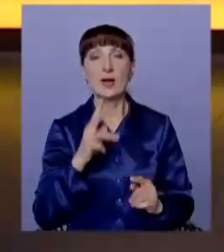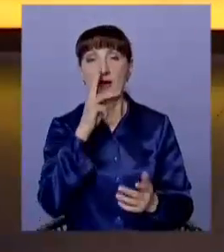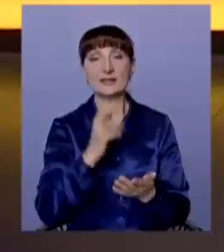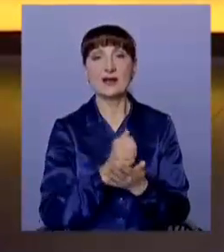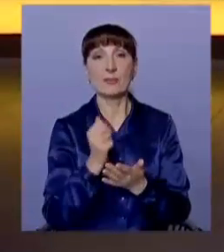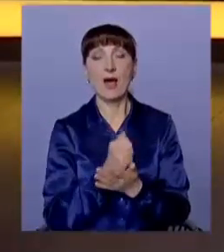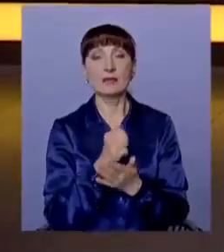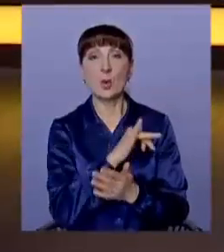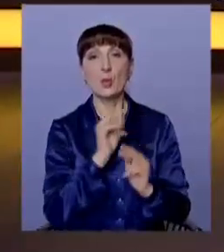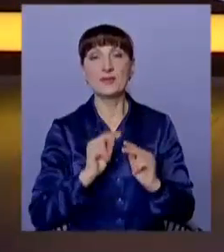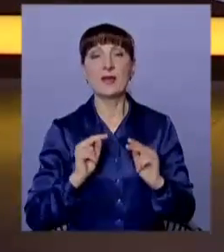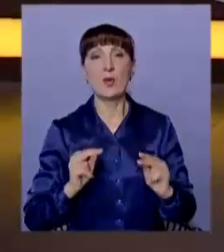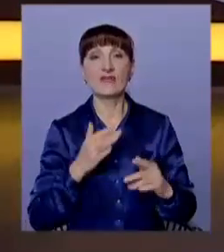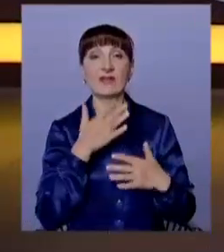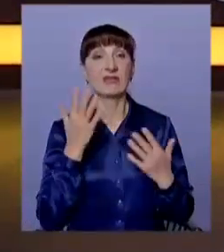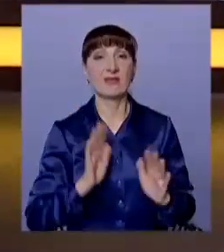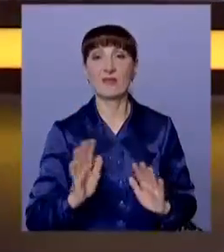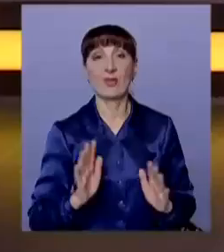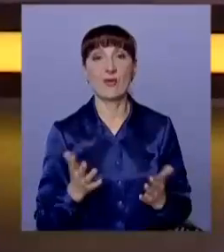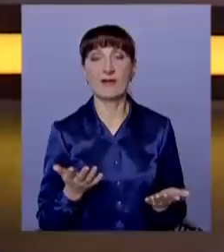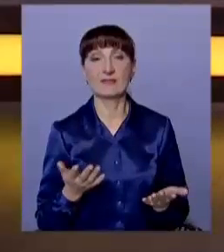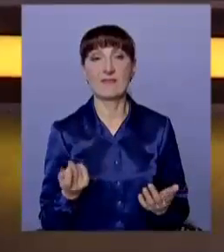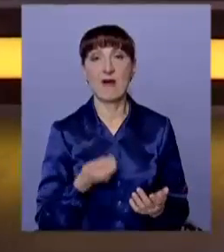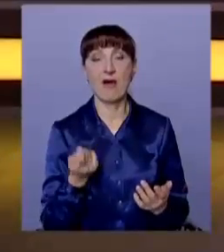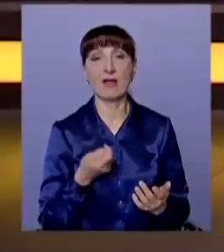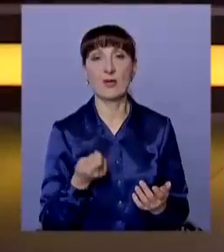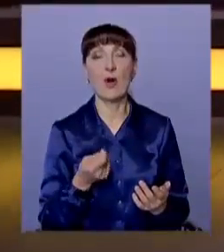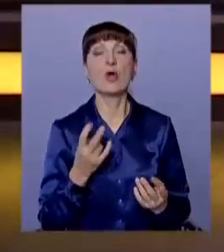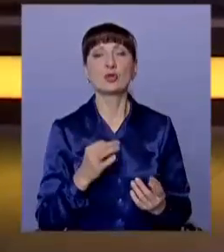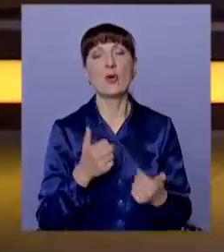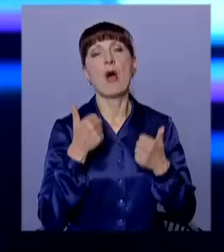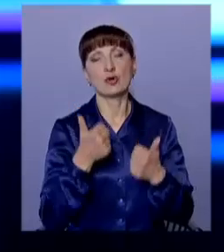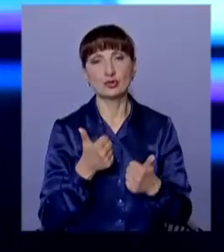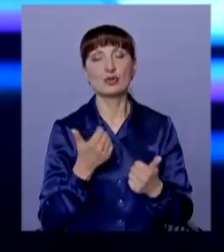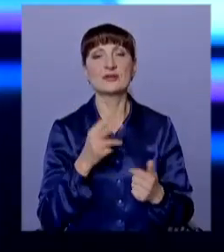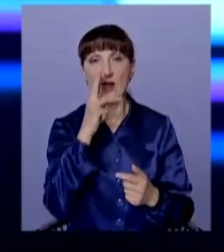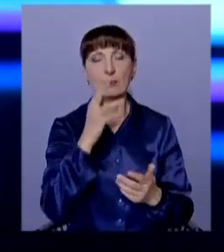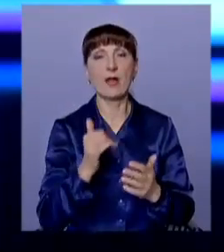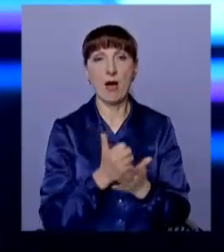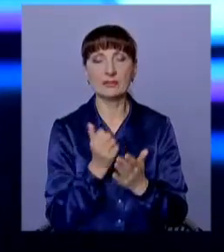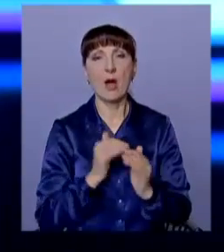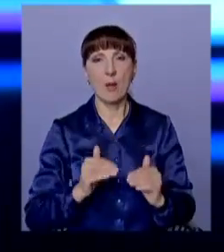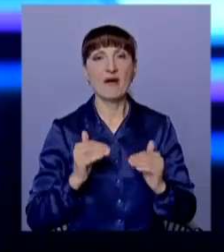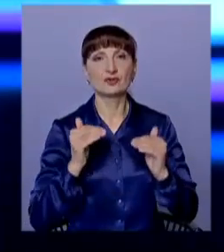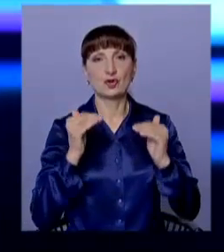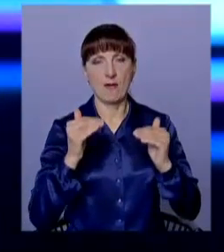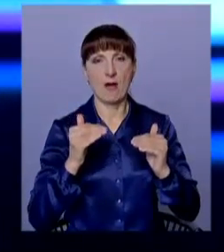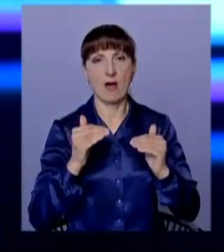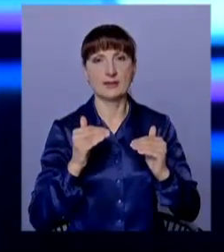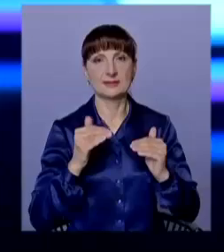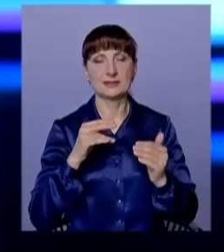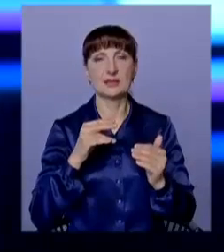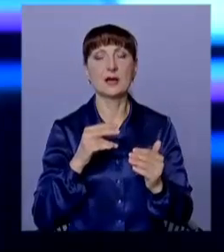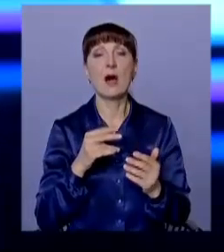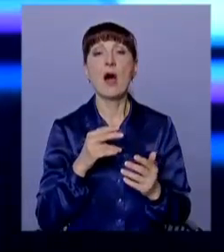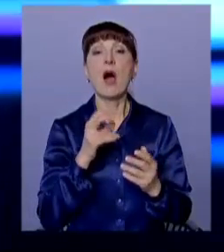у педагогов не такие уж, да, радужные. Слава богу, они поднимаются. То есть, если говорить о престиже профессии, как его